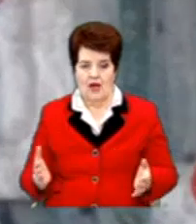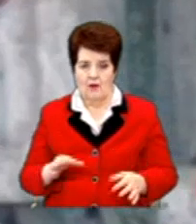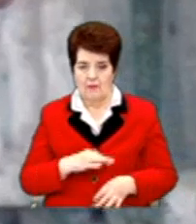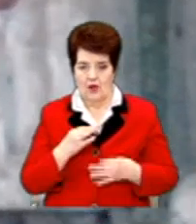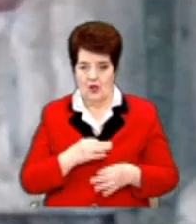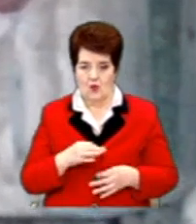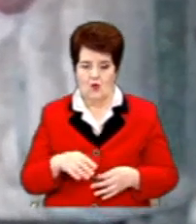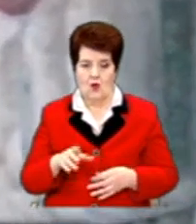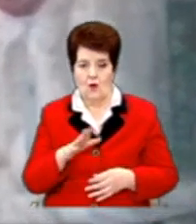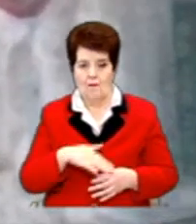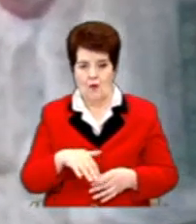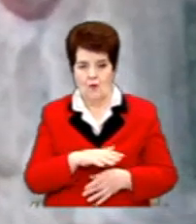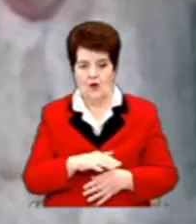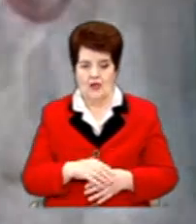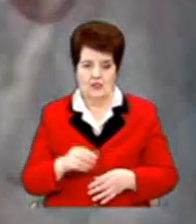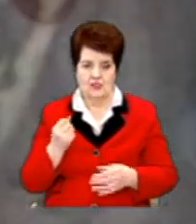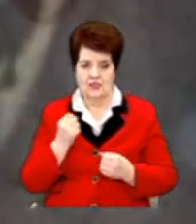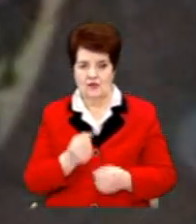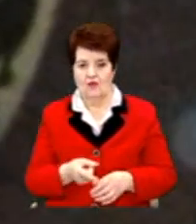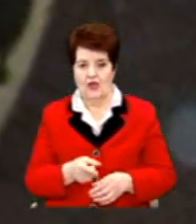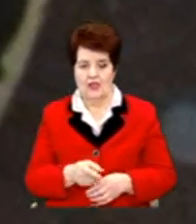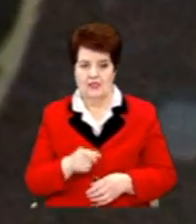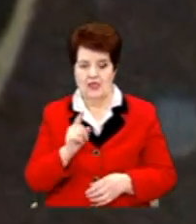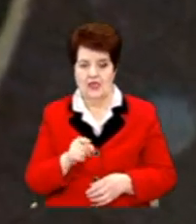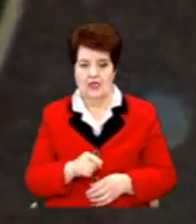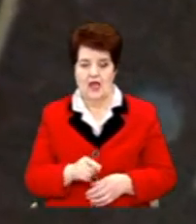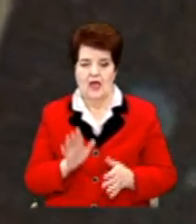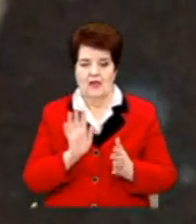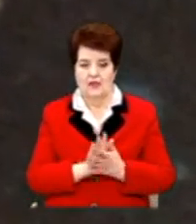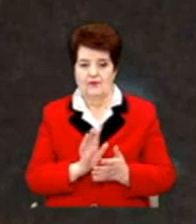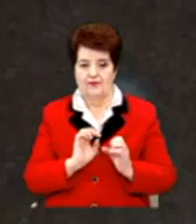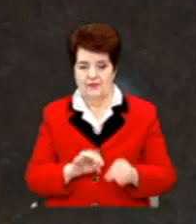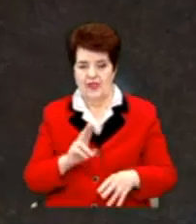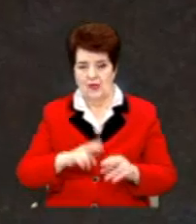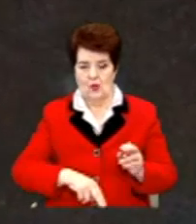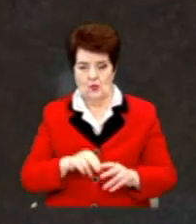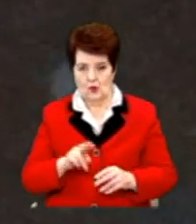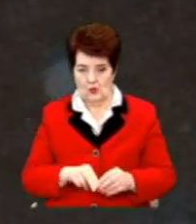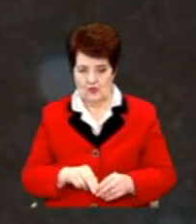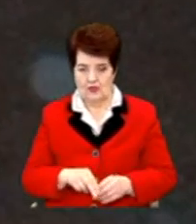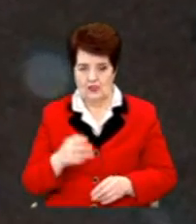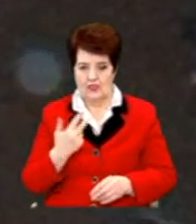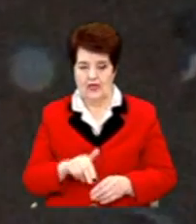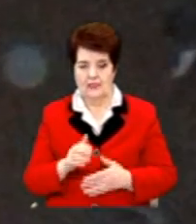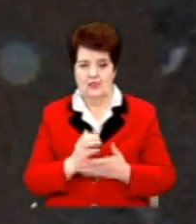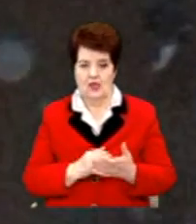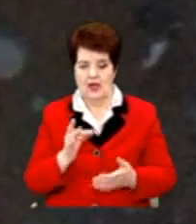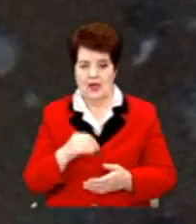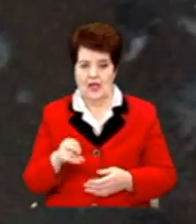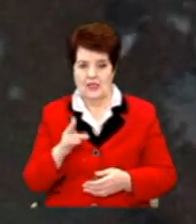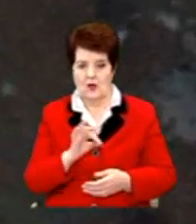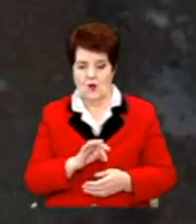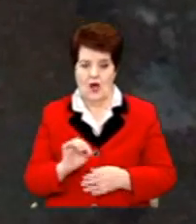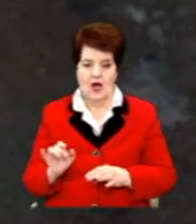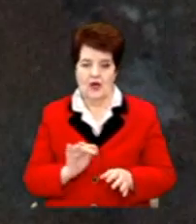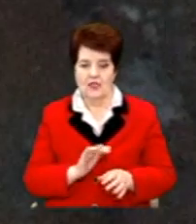populația, unele fiind aruncate printre deșeurile din construcții. Totodată au fost identificate peste 30 de surse radioactive la